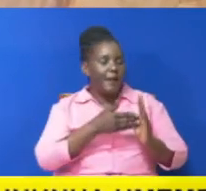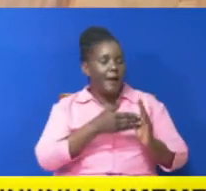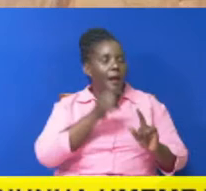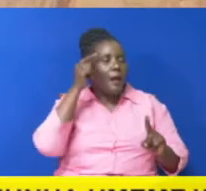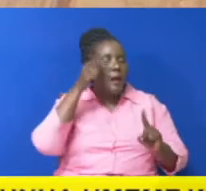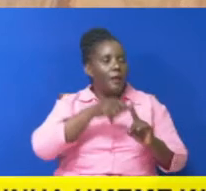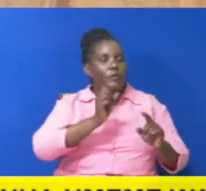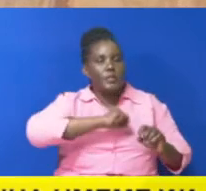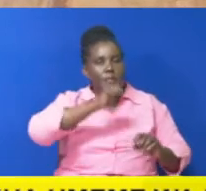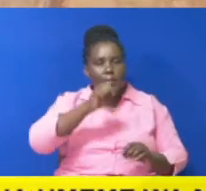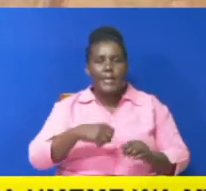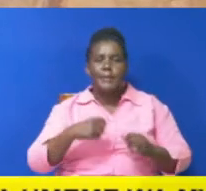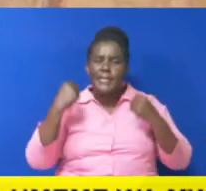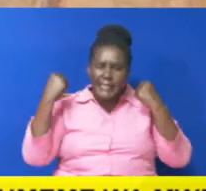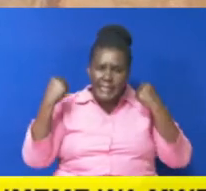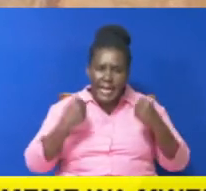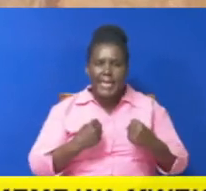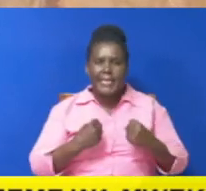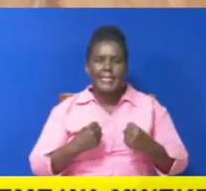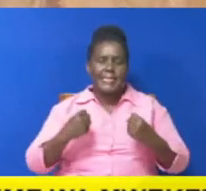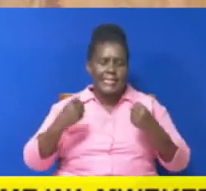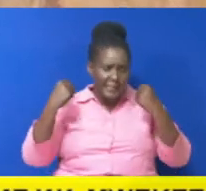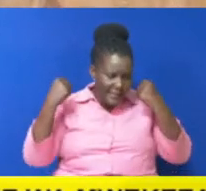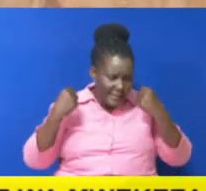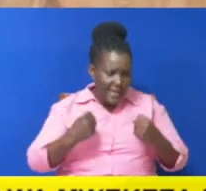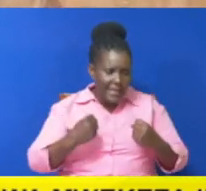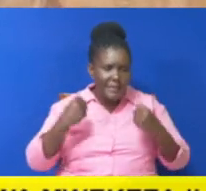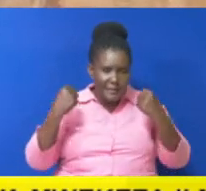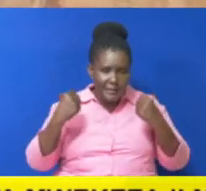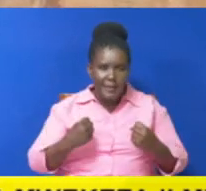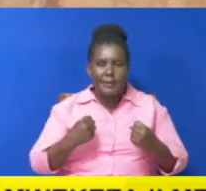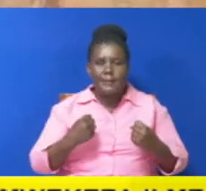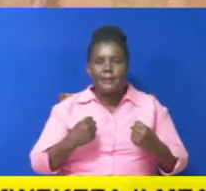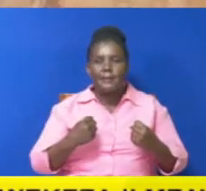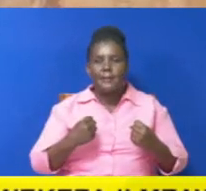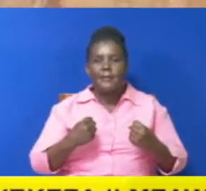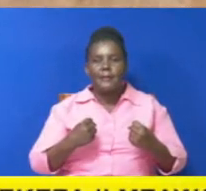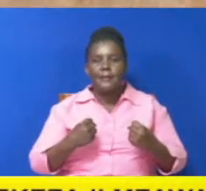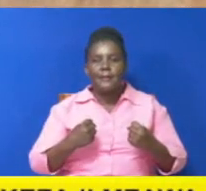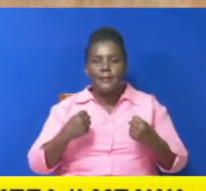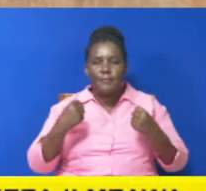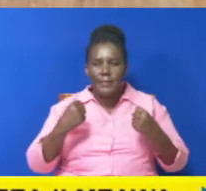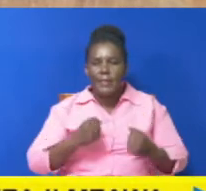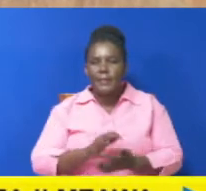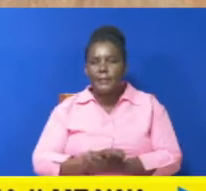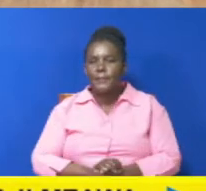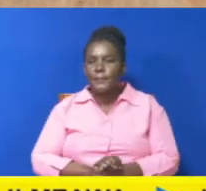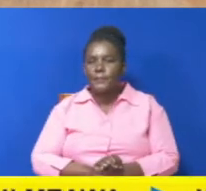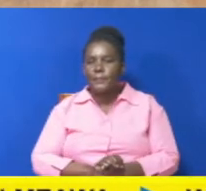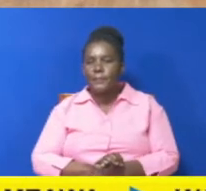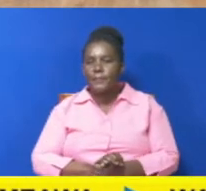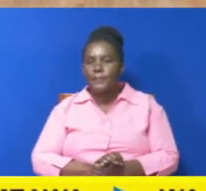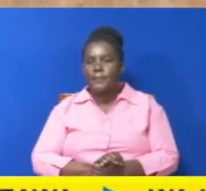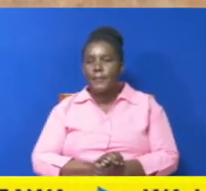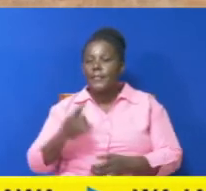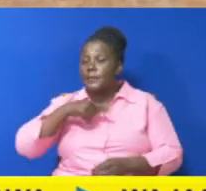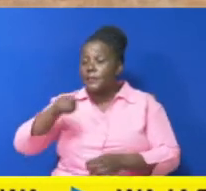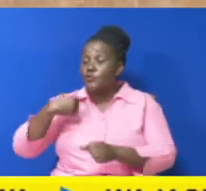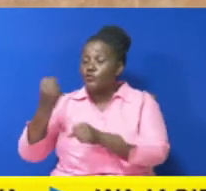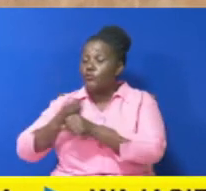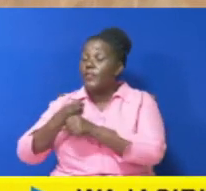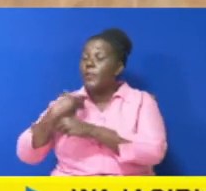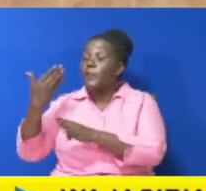kushinda. Nimegangana sana ndio nitimize ahadi yangu na ile tu nilikuwa tu nimeamua. Watu wa train wafanye mazoezi ya